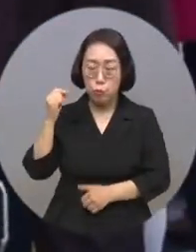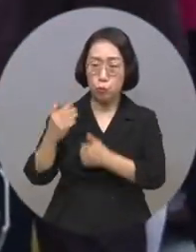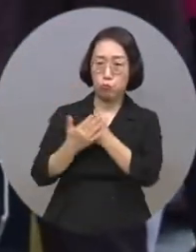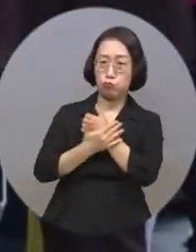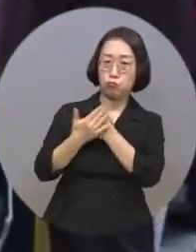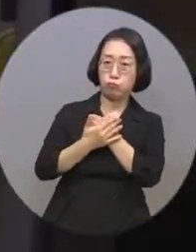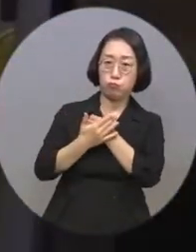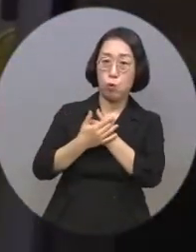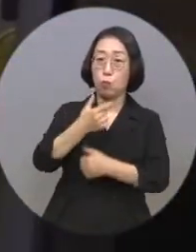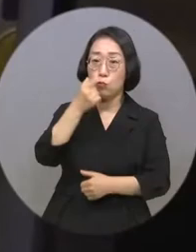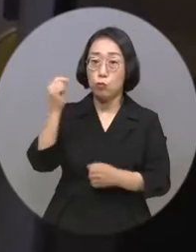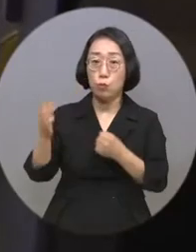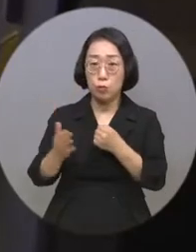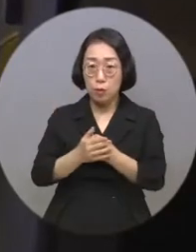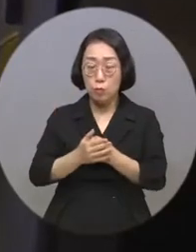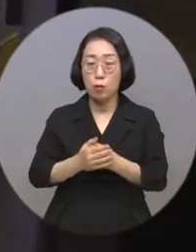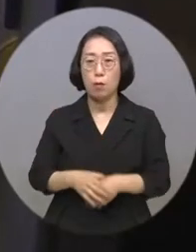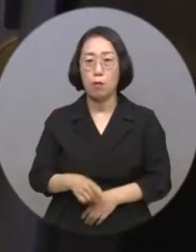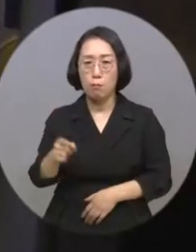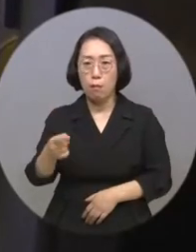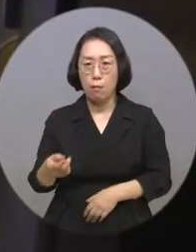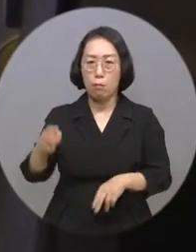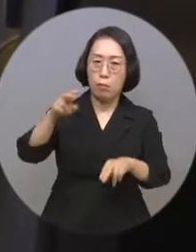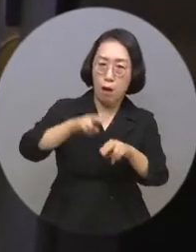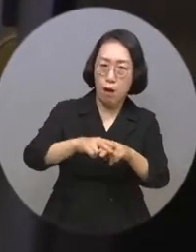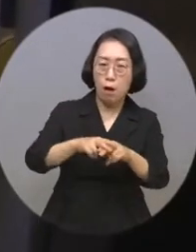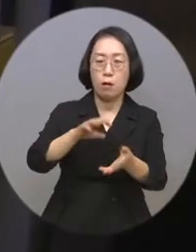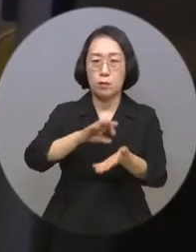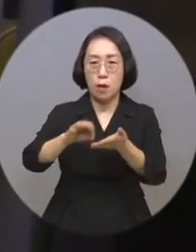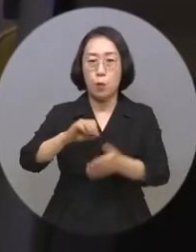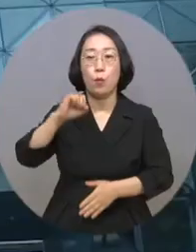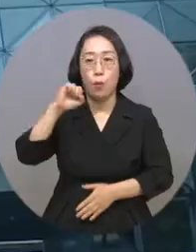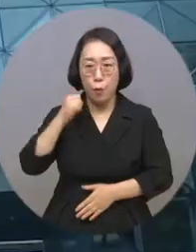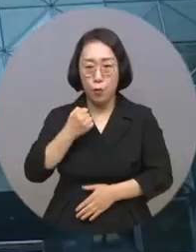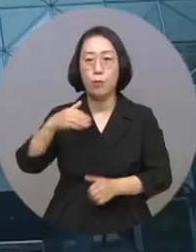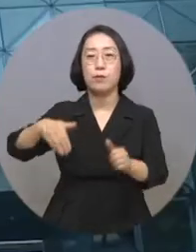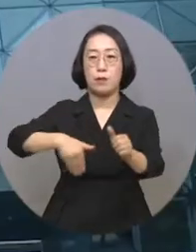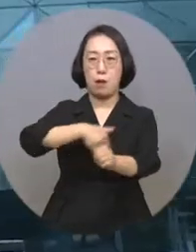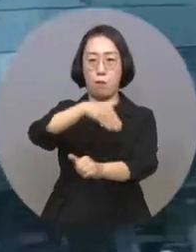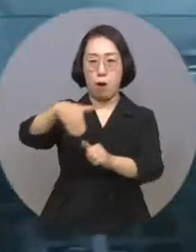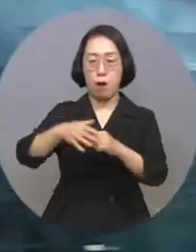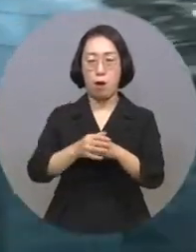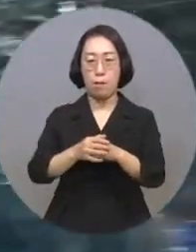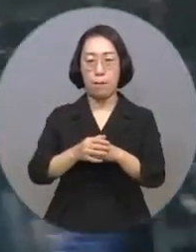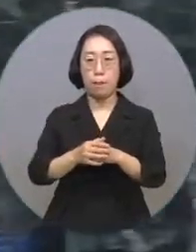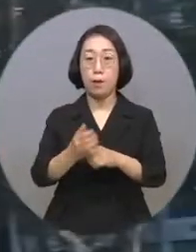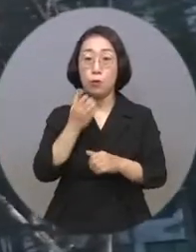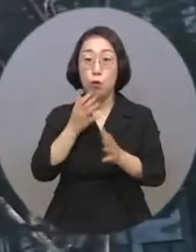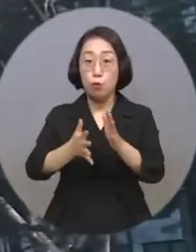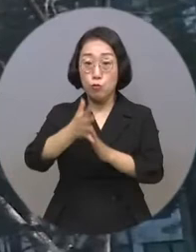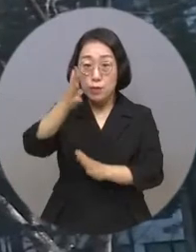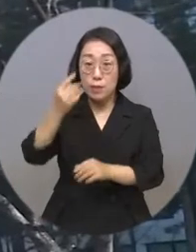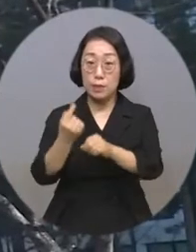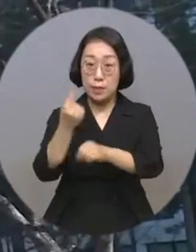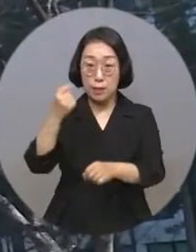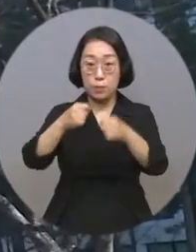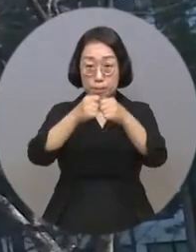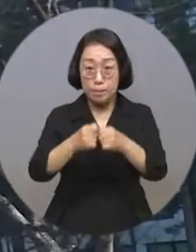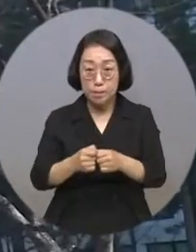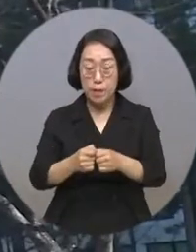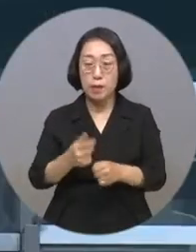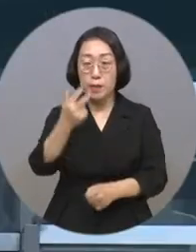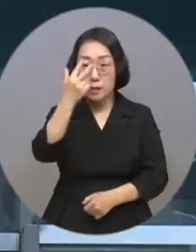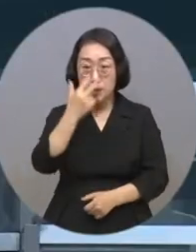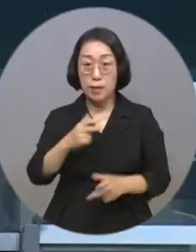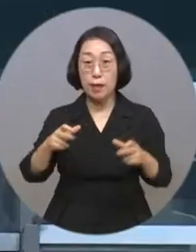여전히 상당수의 교통약자 가 불편을 겪는 상황 입니다 지난해 서울시에서 실시한 시각장애인 버스